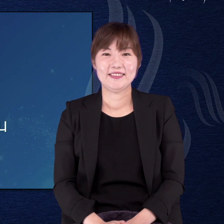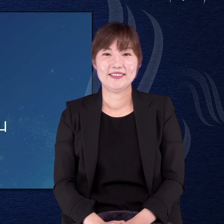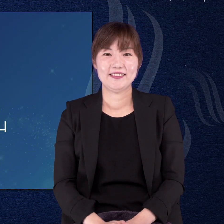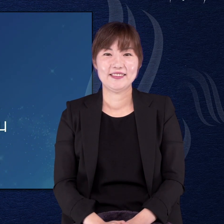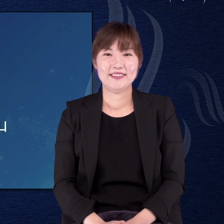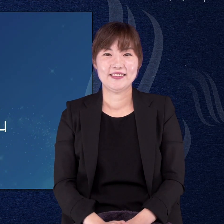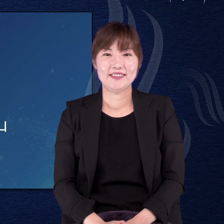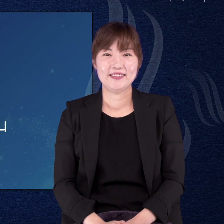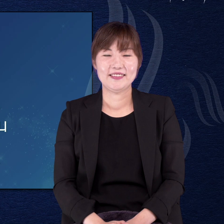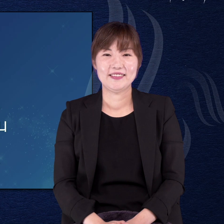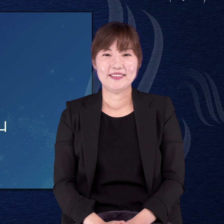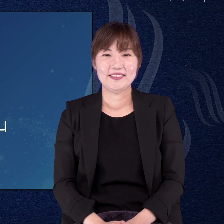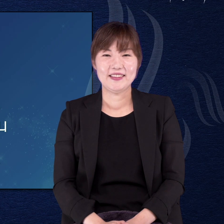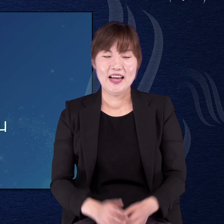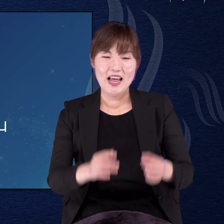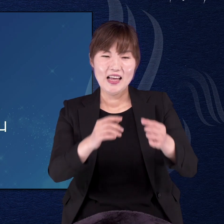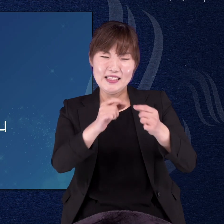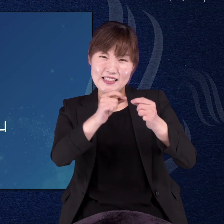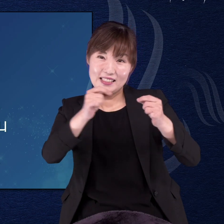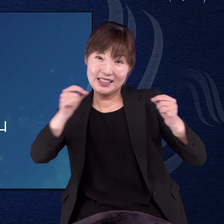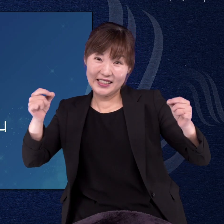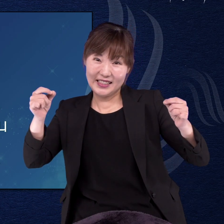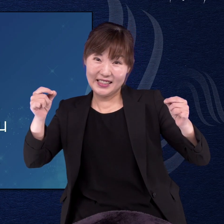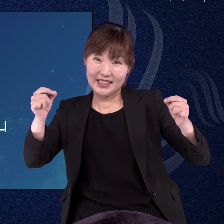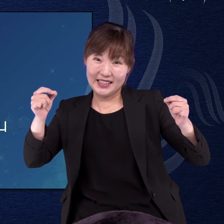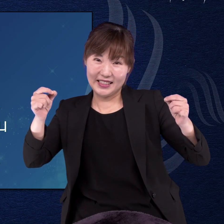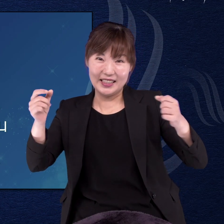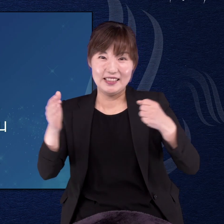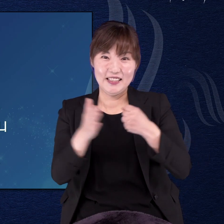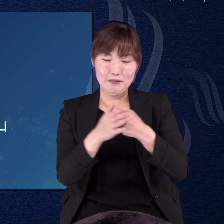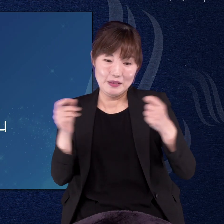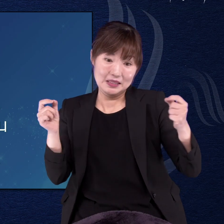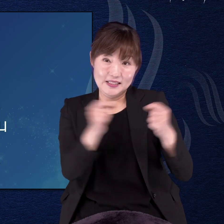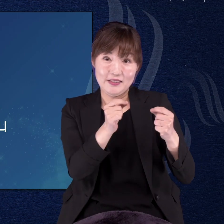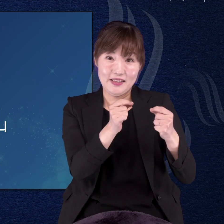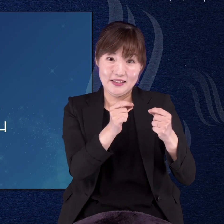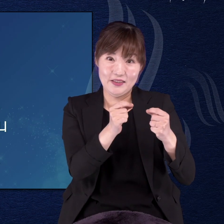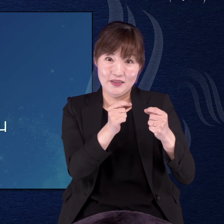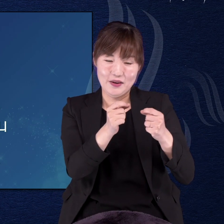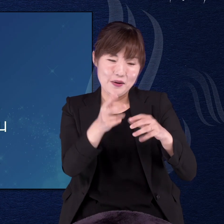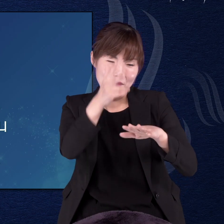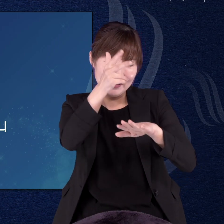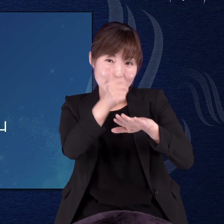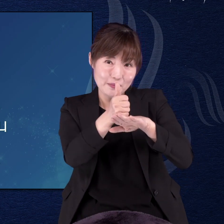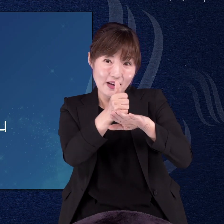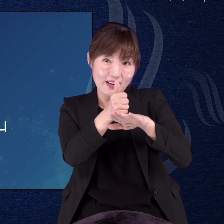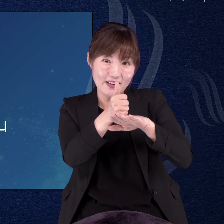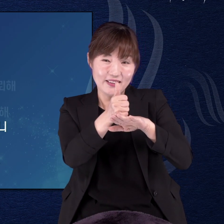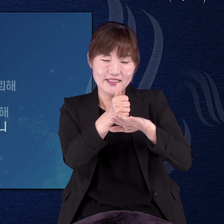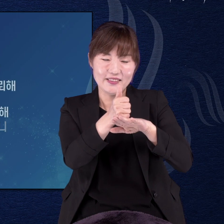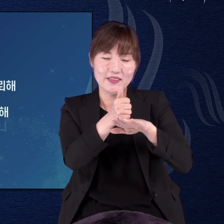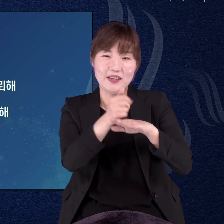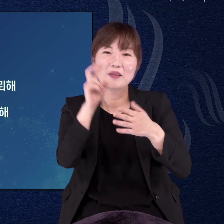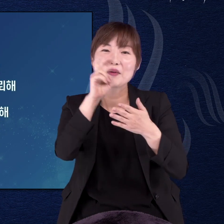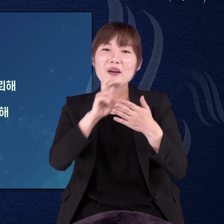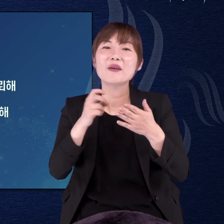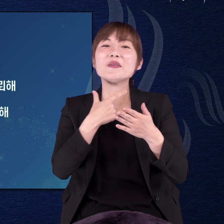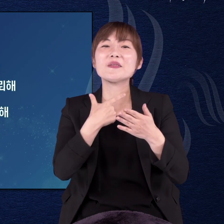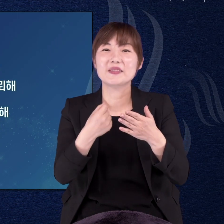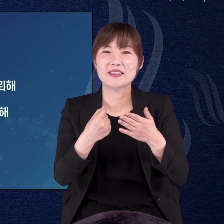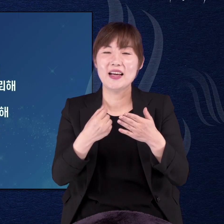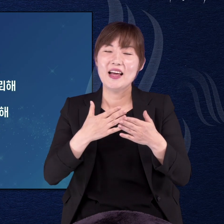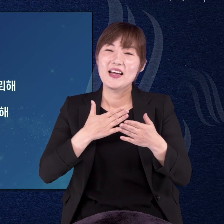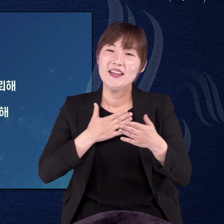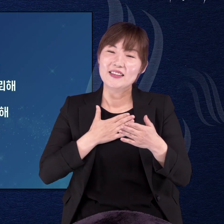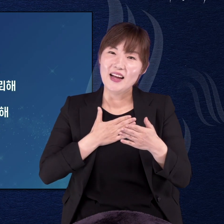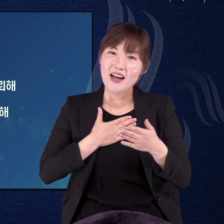다 좋아하지만 기니까 짧게 후렴 부분 우리 함께 잠깐 불러볼까 봐요. 나